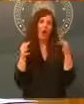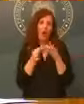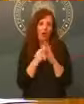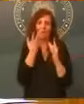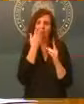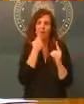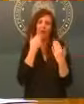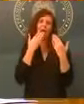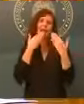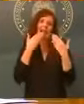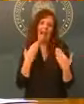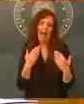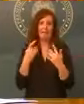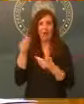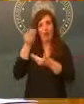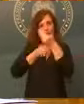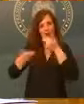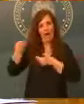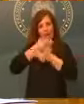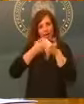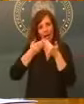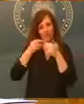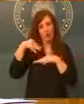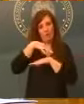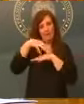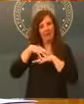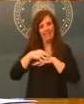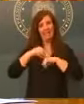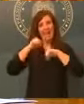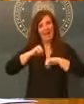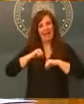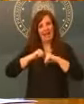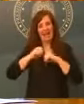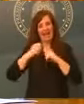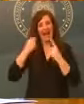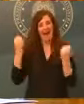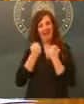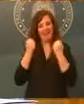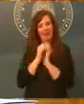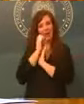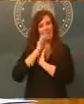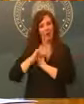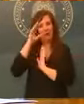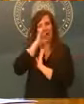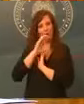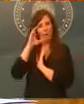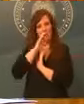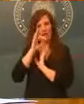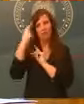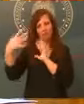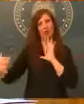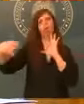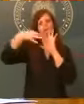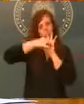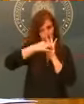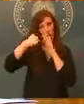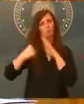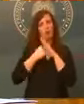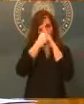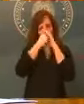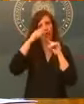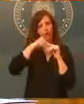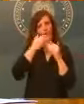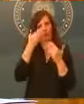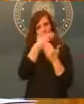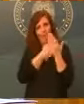Ministero dei beni e delle attività culturali e del turismo per averci dato una mano anche con questi progetti. E perché no,